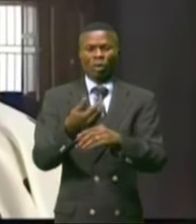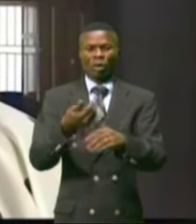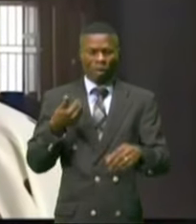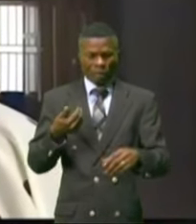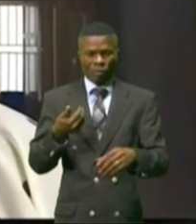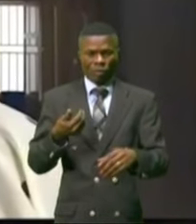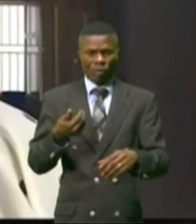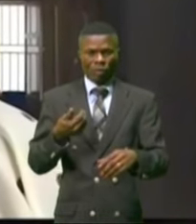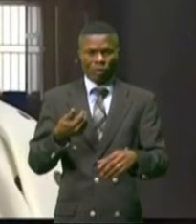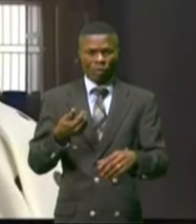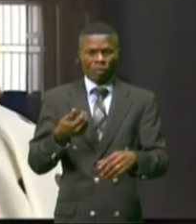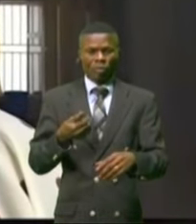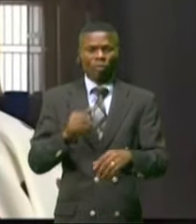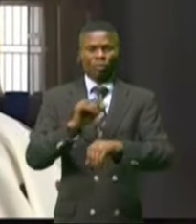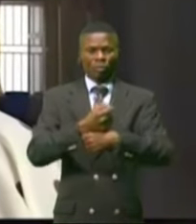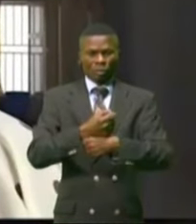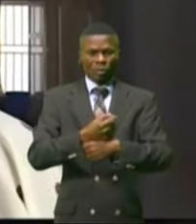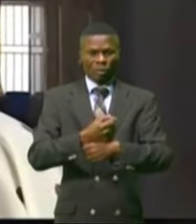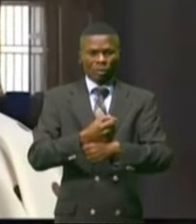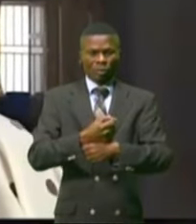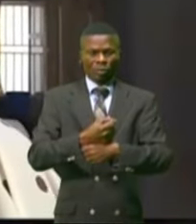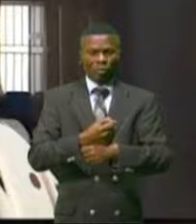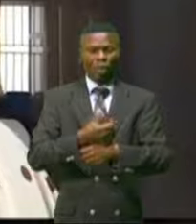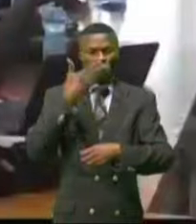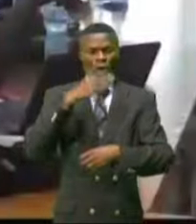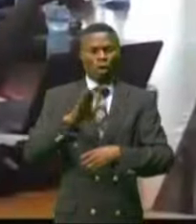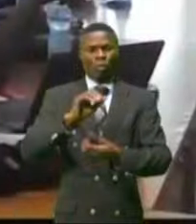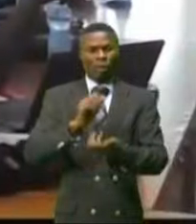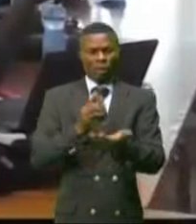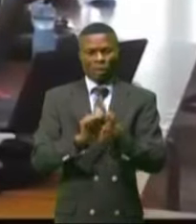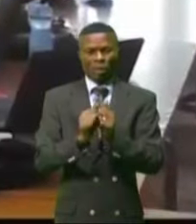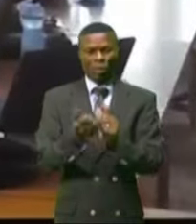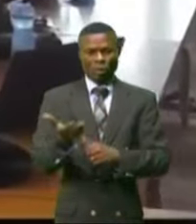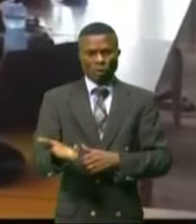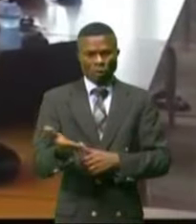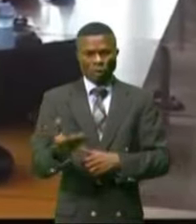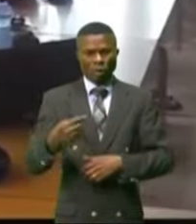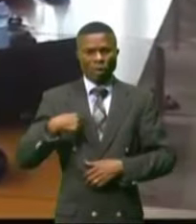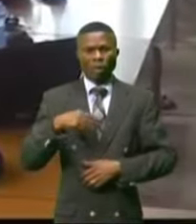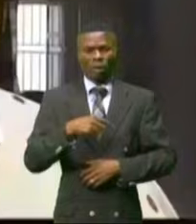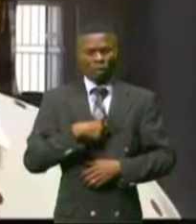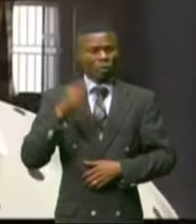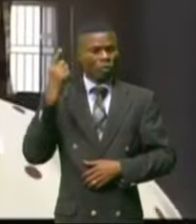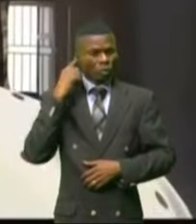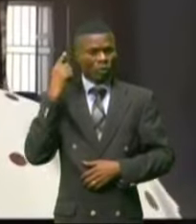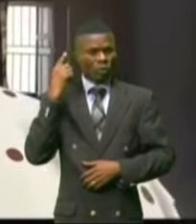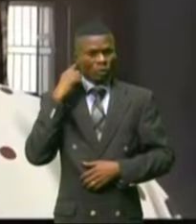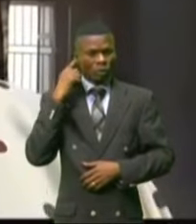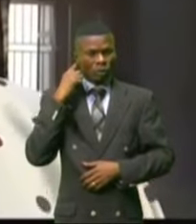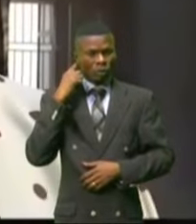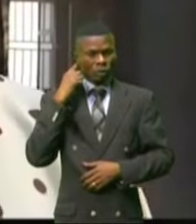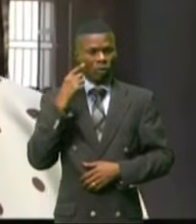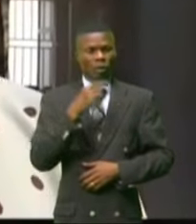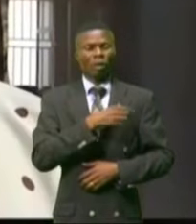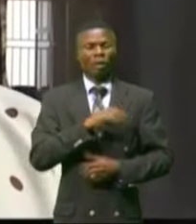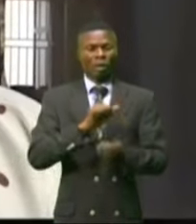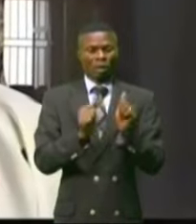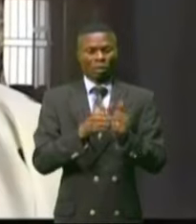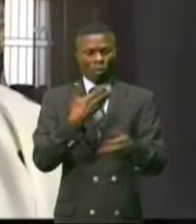que s'installe cette gratuité. Nous avons appris de tout ce qui a été